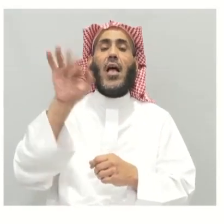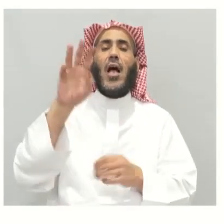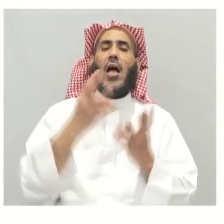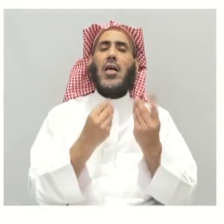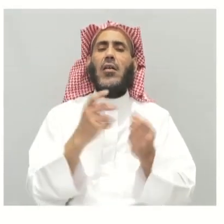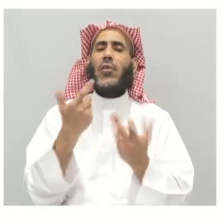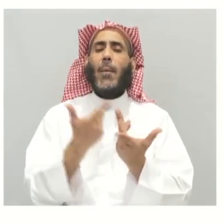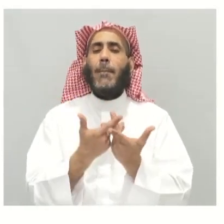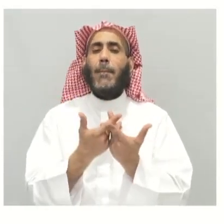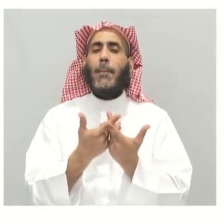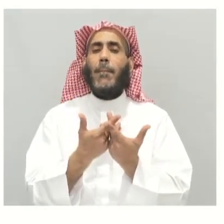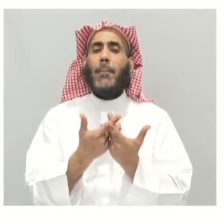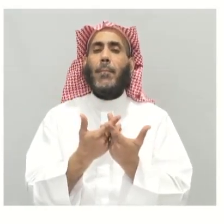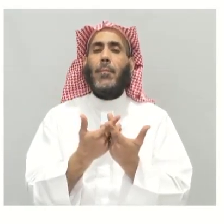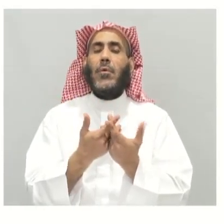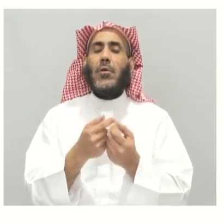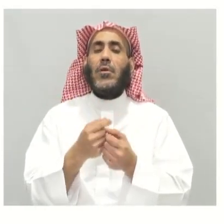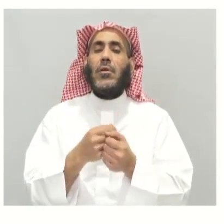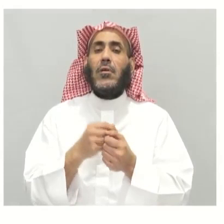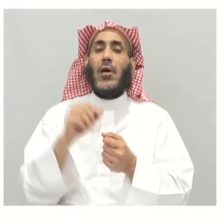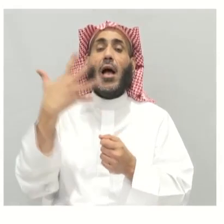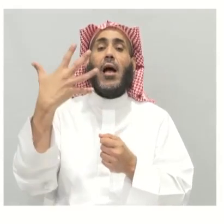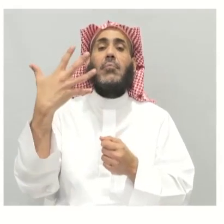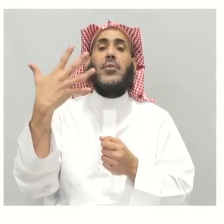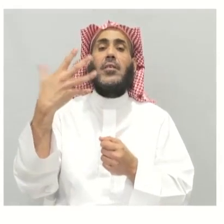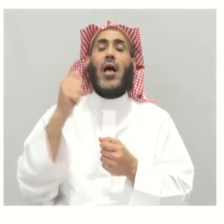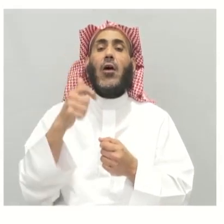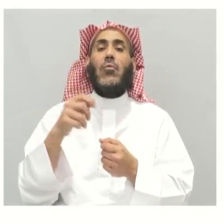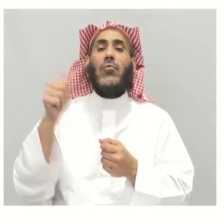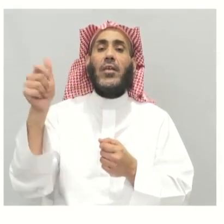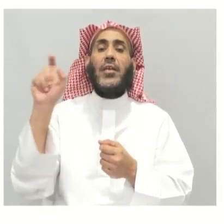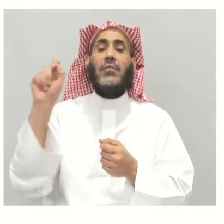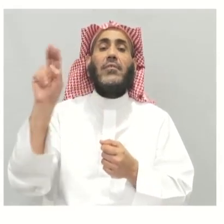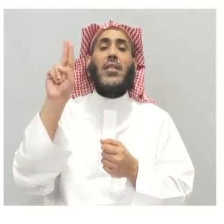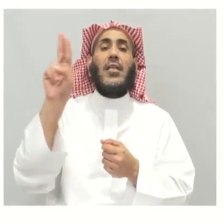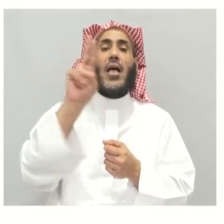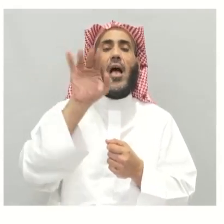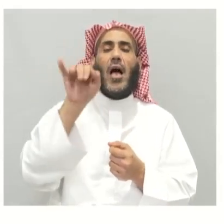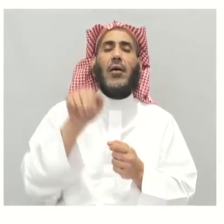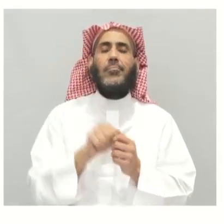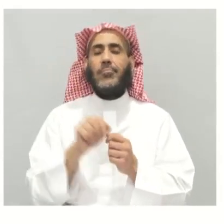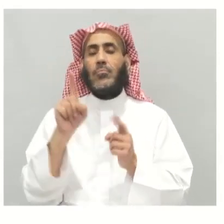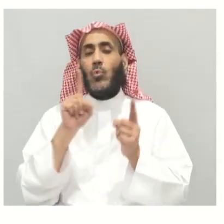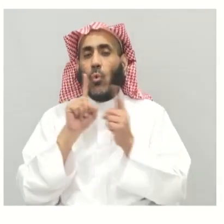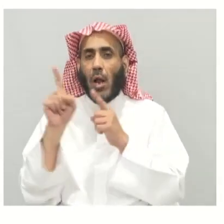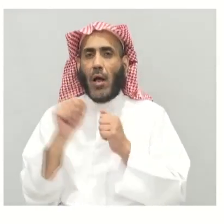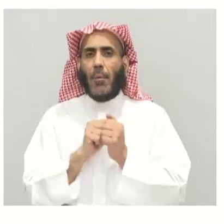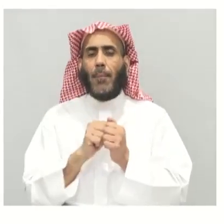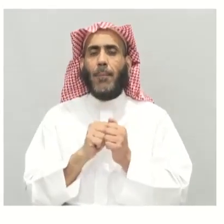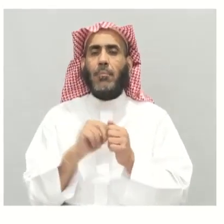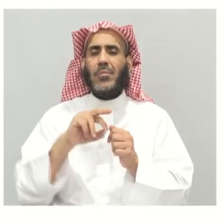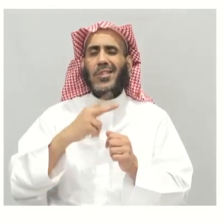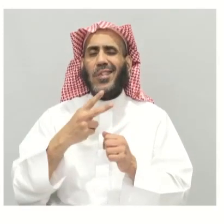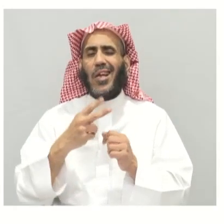أحرف هذا الفعل، أحسنتم، إذن 5 أحرف. إذن نلاحظ هنا